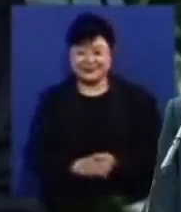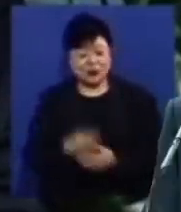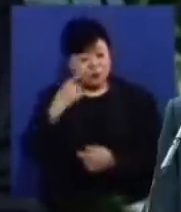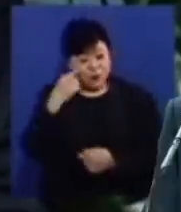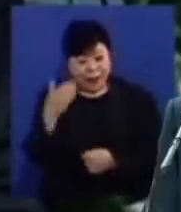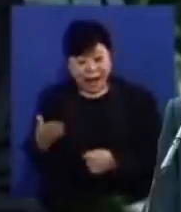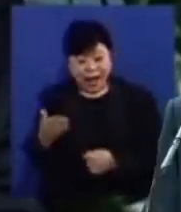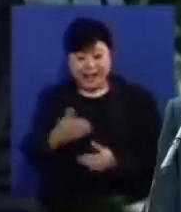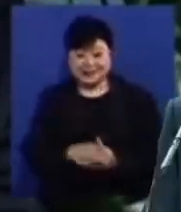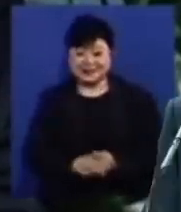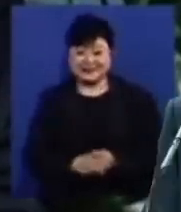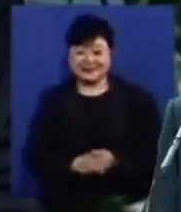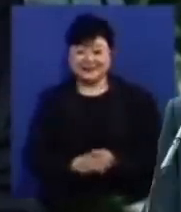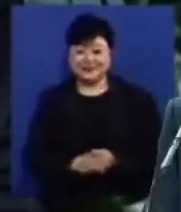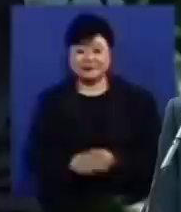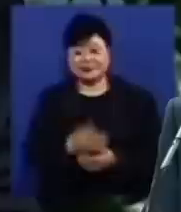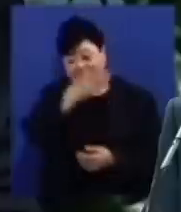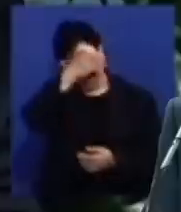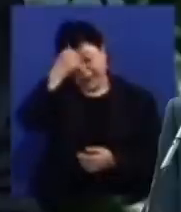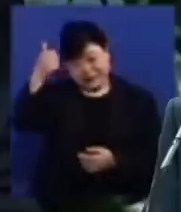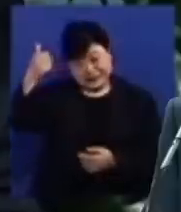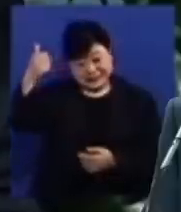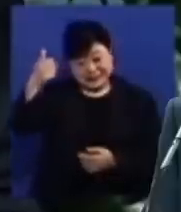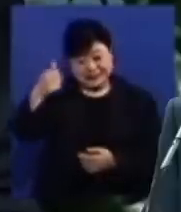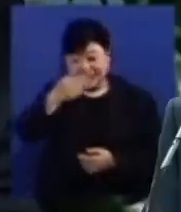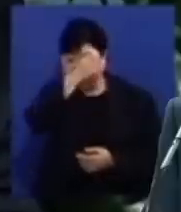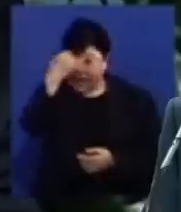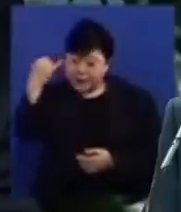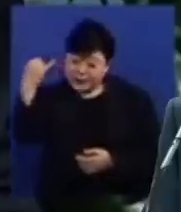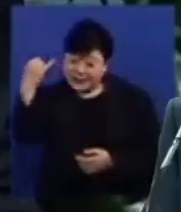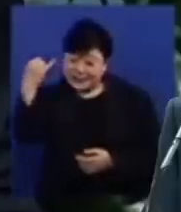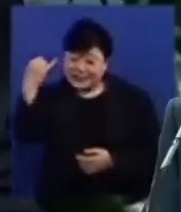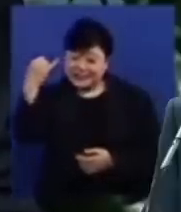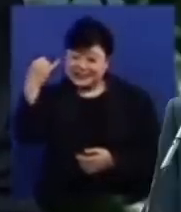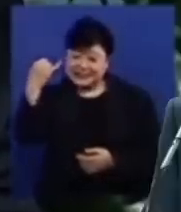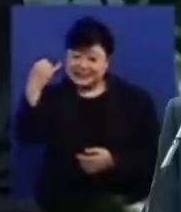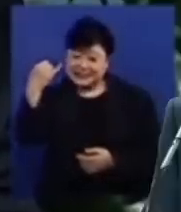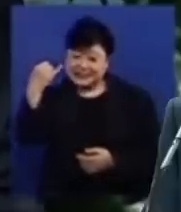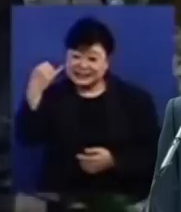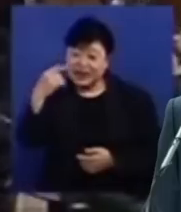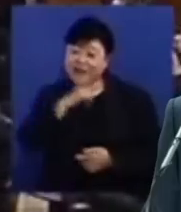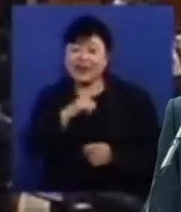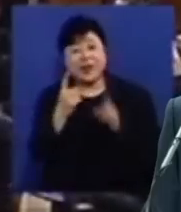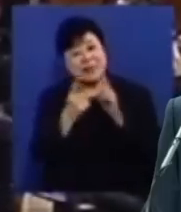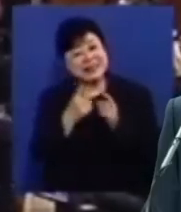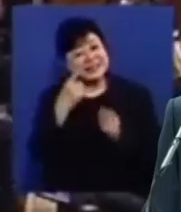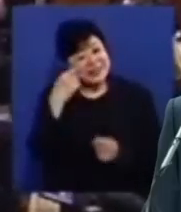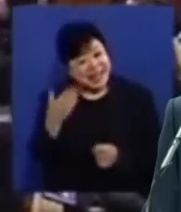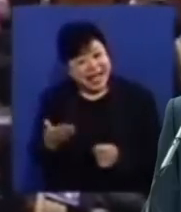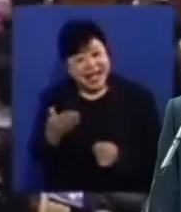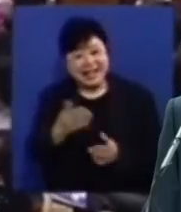물었어요. 할아버지는 할머니를 어떻게 만났습니까?